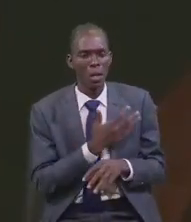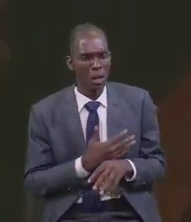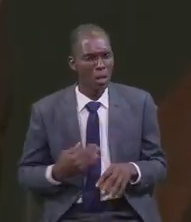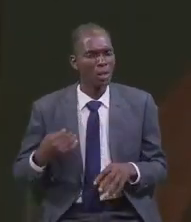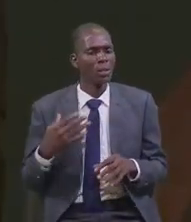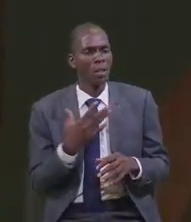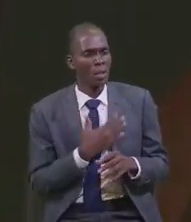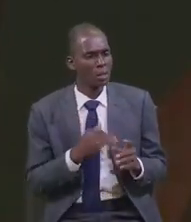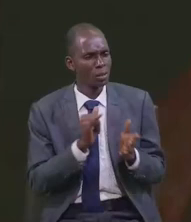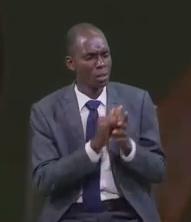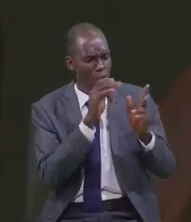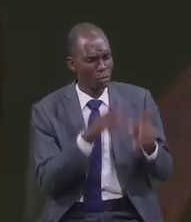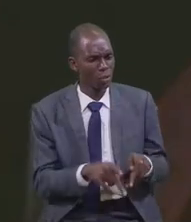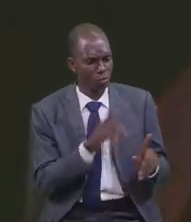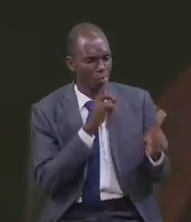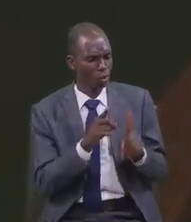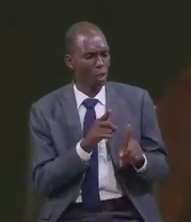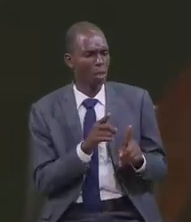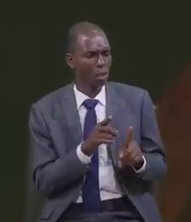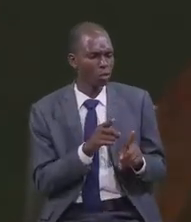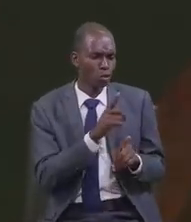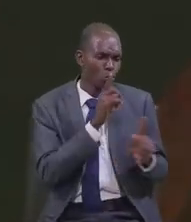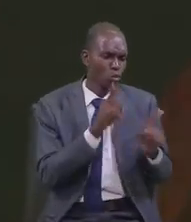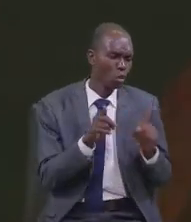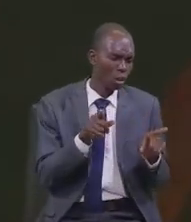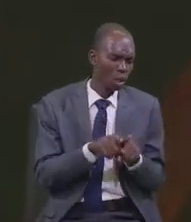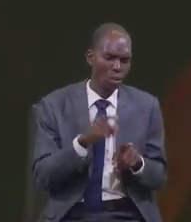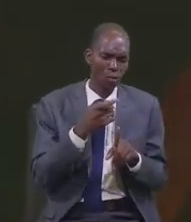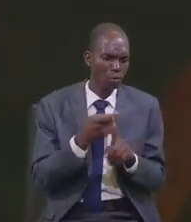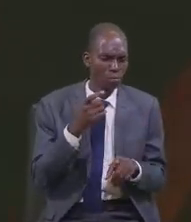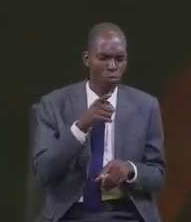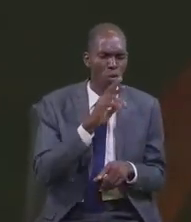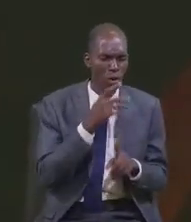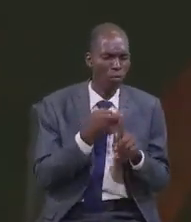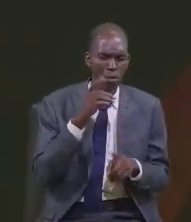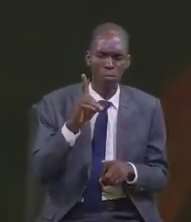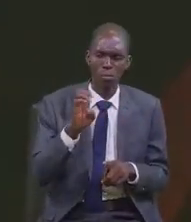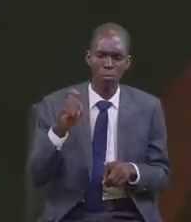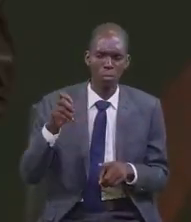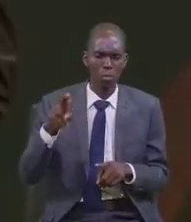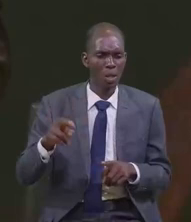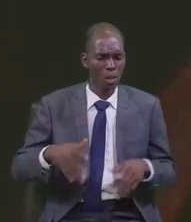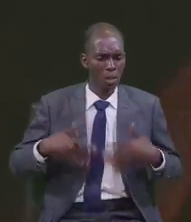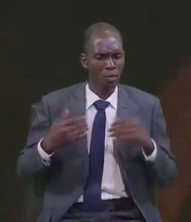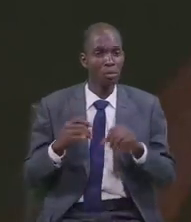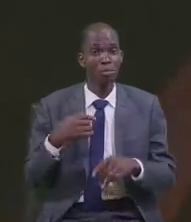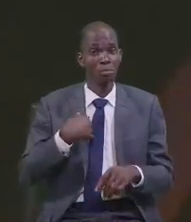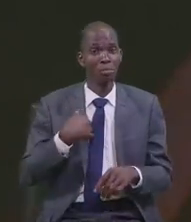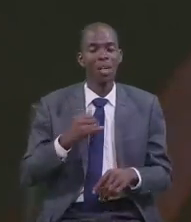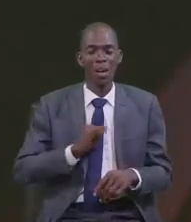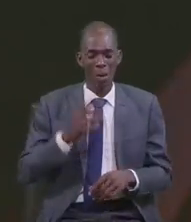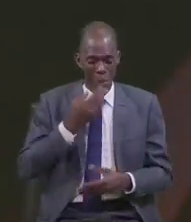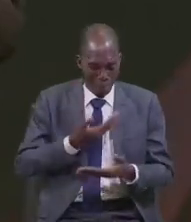je suis né là-bas, tu es venu là-bas et après que tu es parvenu à l'âge